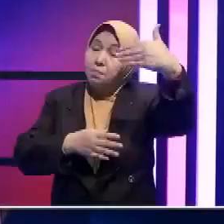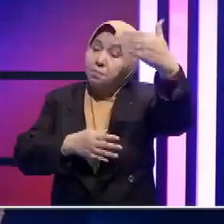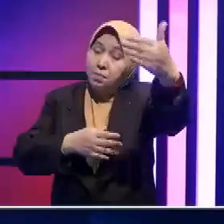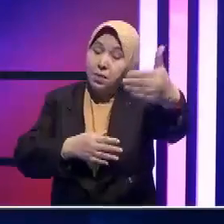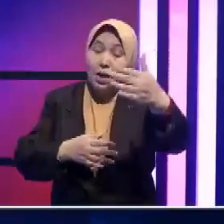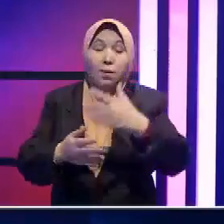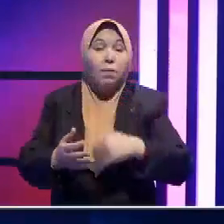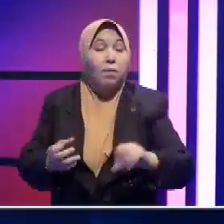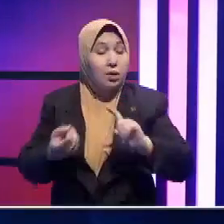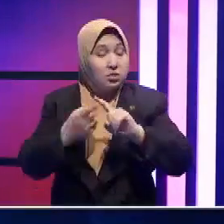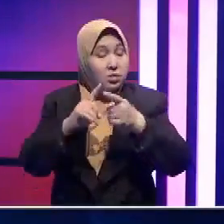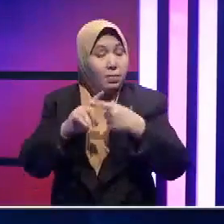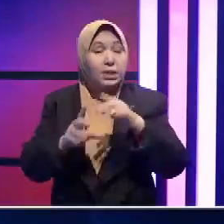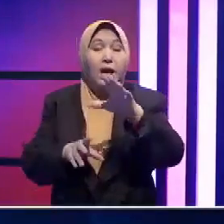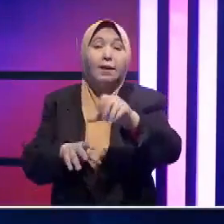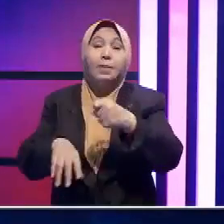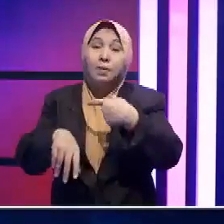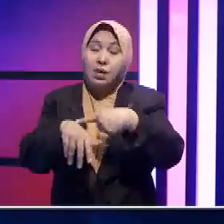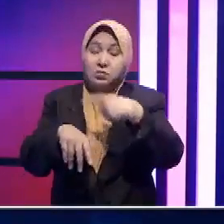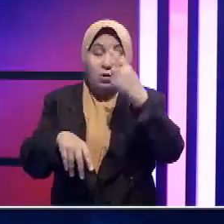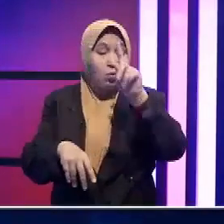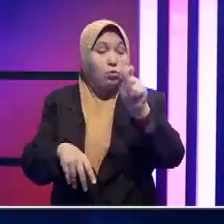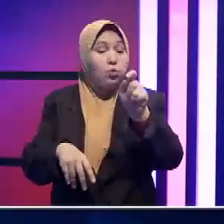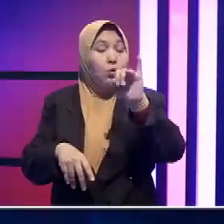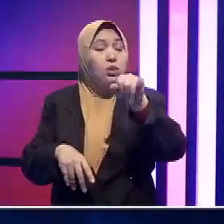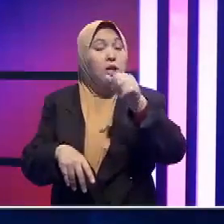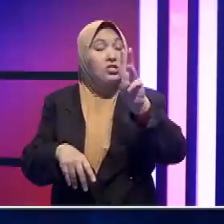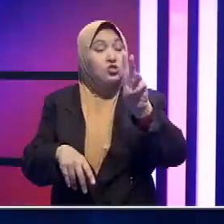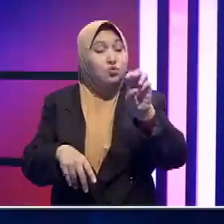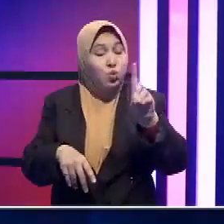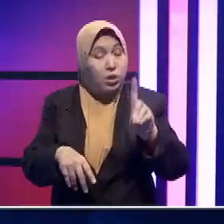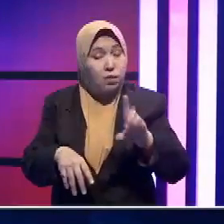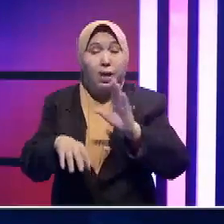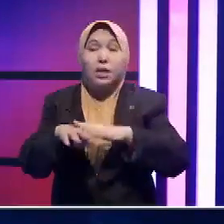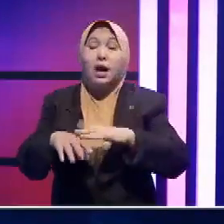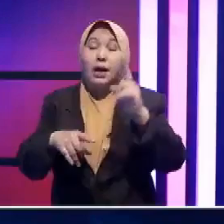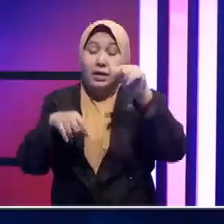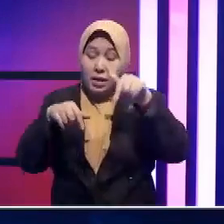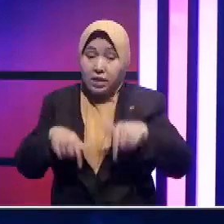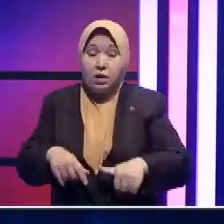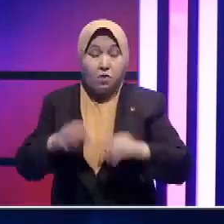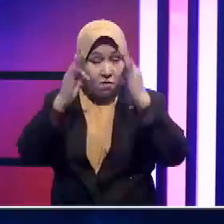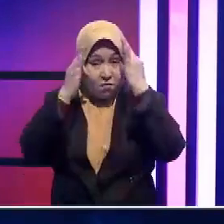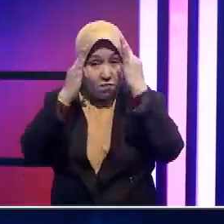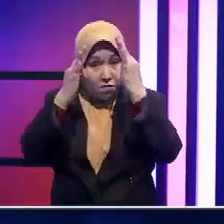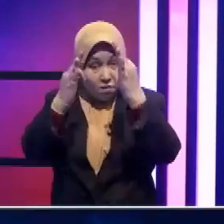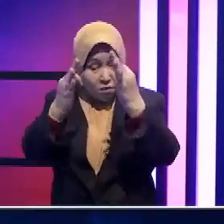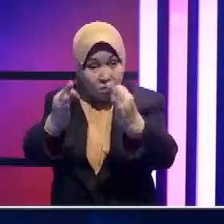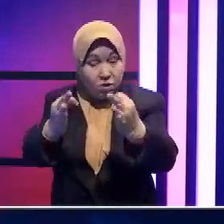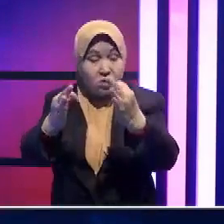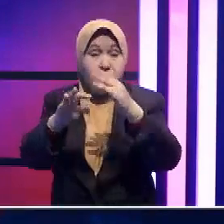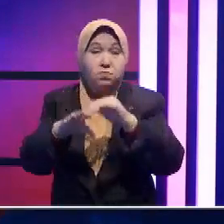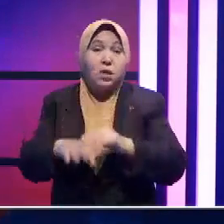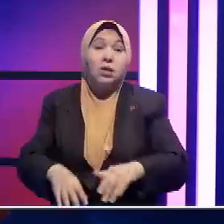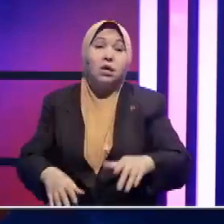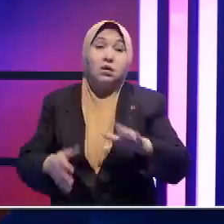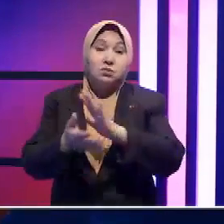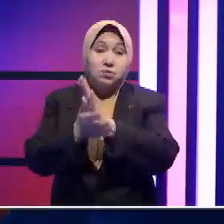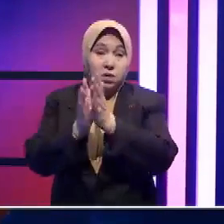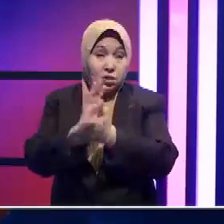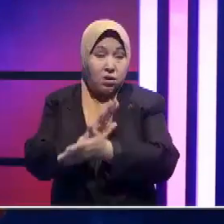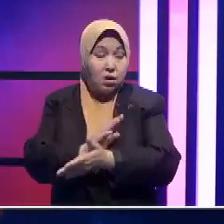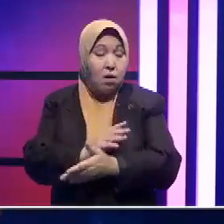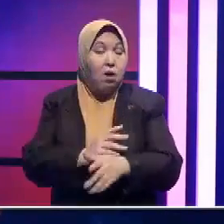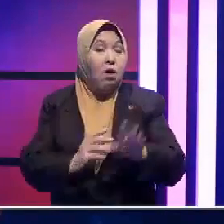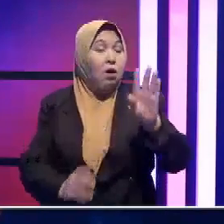Mbak sahabat-sahabat kita meski untuk tajwid padahal ini fokus pada ayat vakoou dobol dobol ada banyak dijumpai dalam